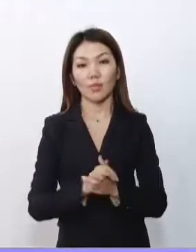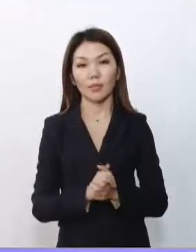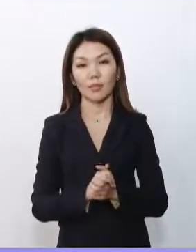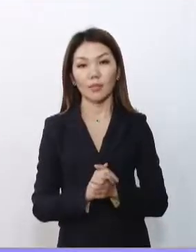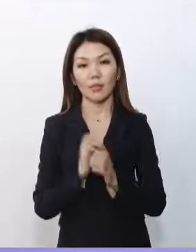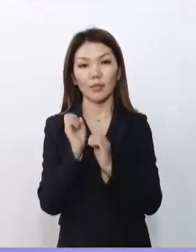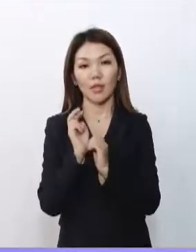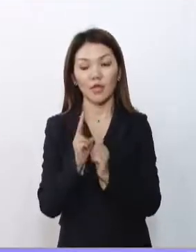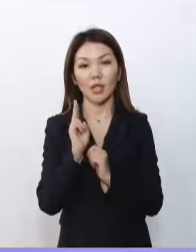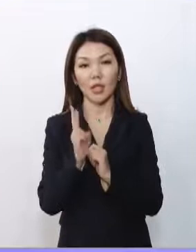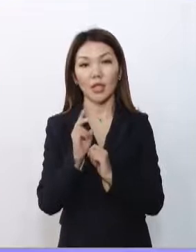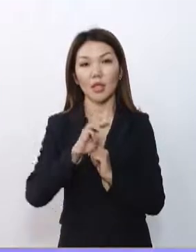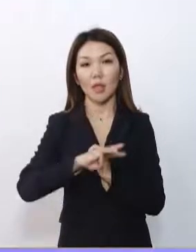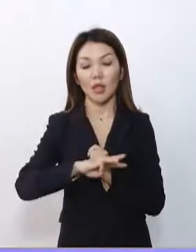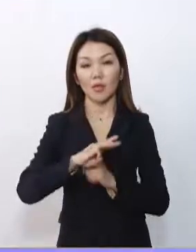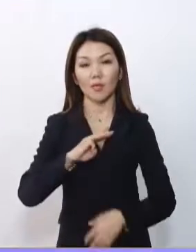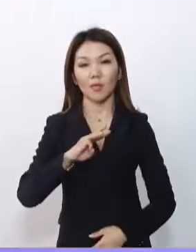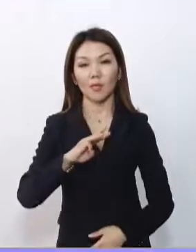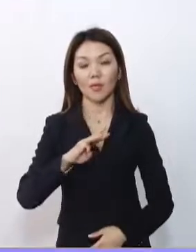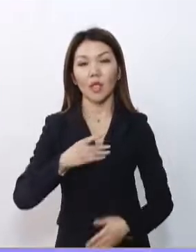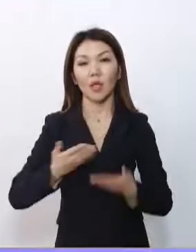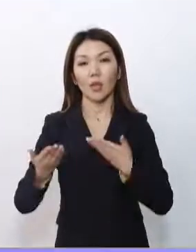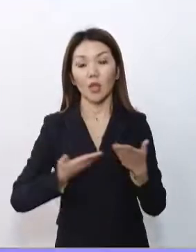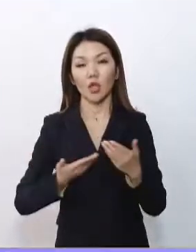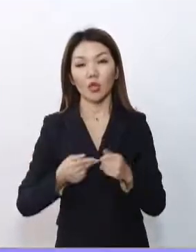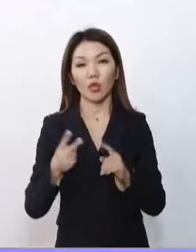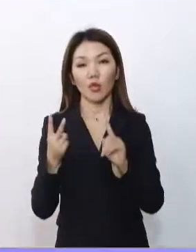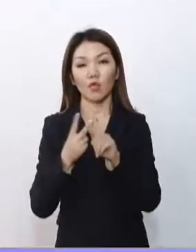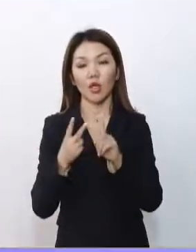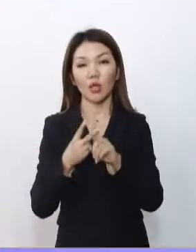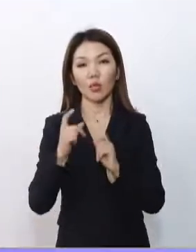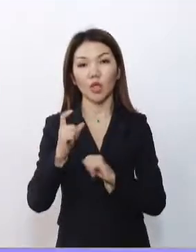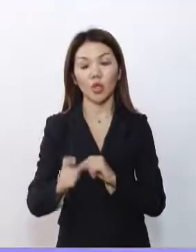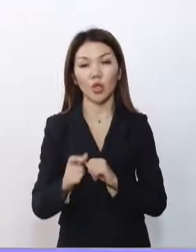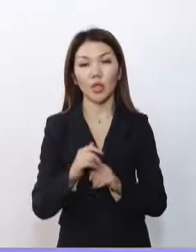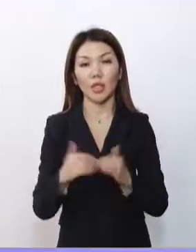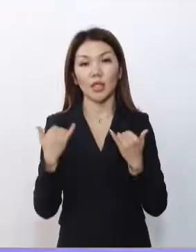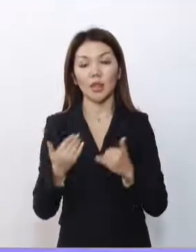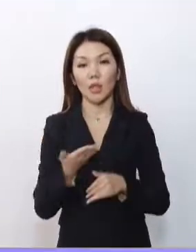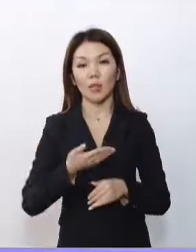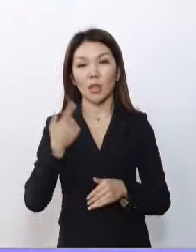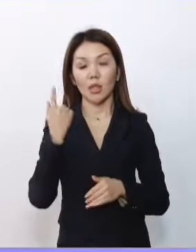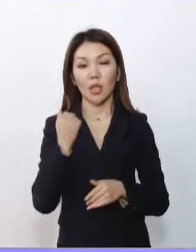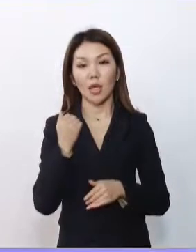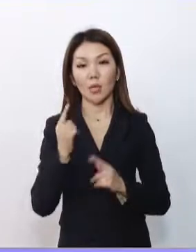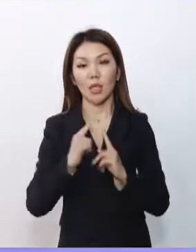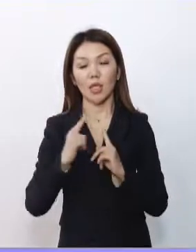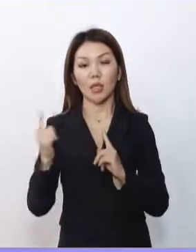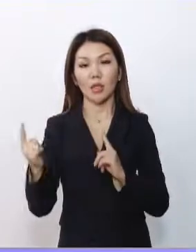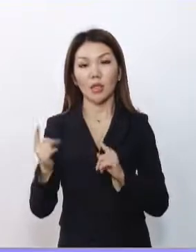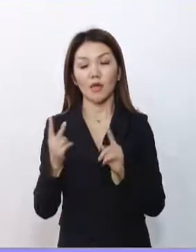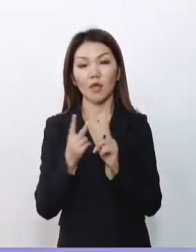12 километрах прошел второй пешеход теперь мы знаем расстояние